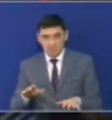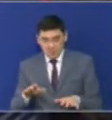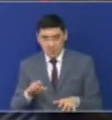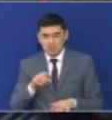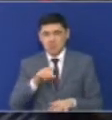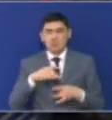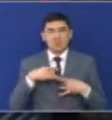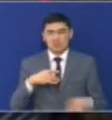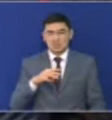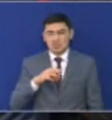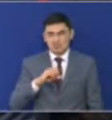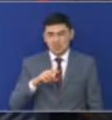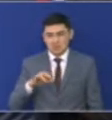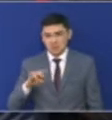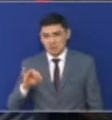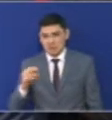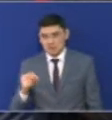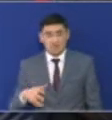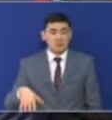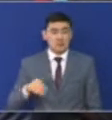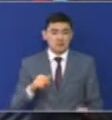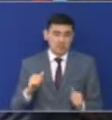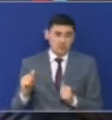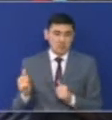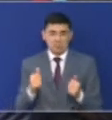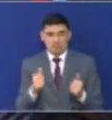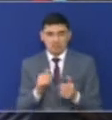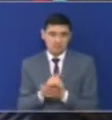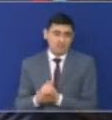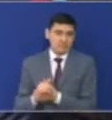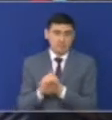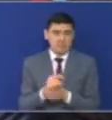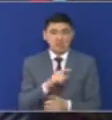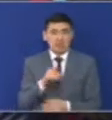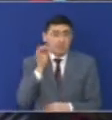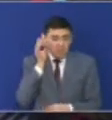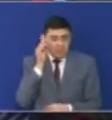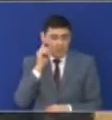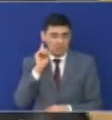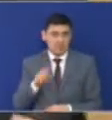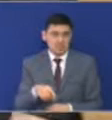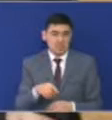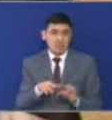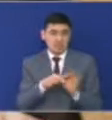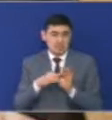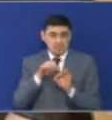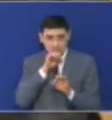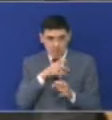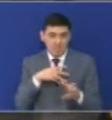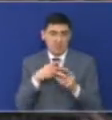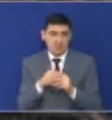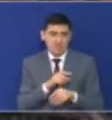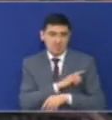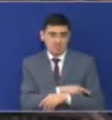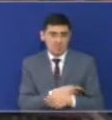казахстанцам мира, добра, благополучия. И чтобы каждый помнил, что в единстве наша сила. По традиции была организована